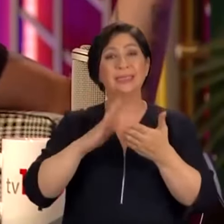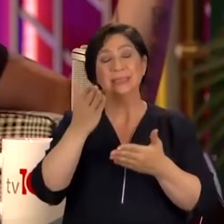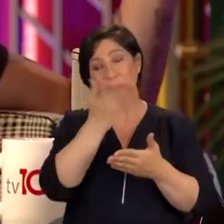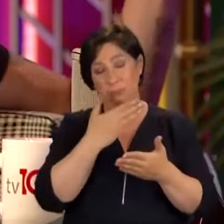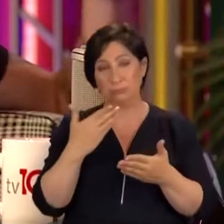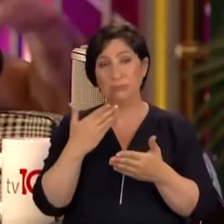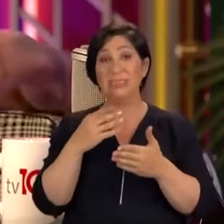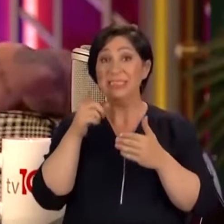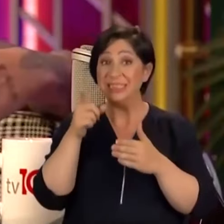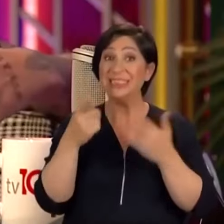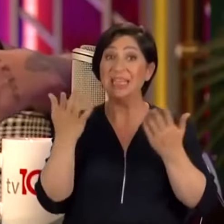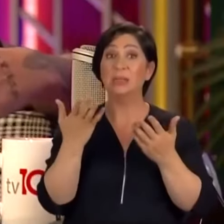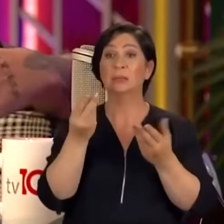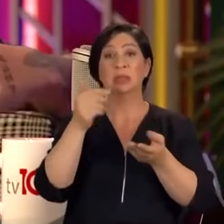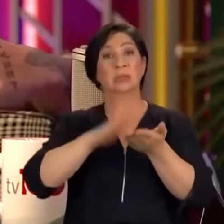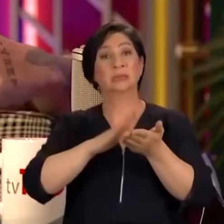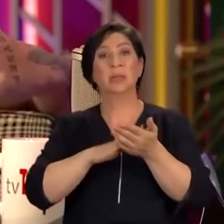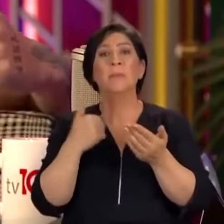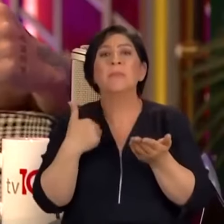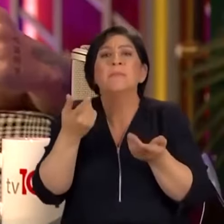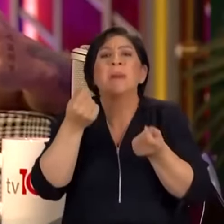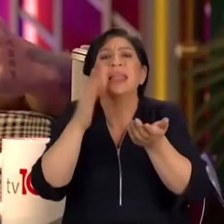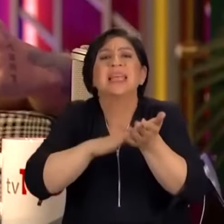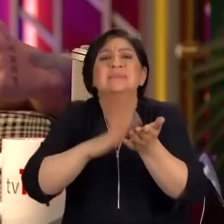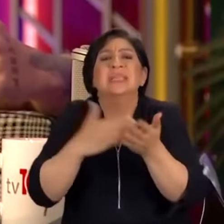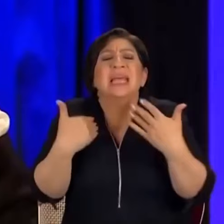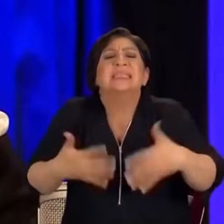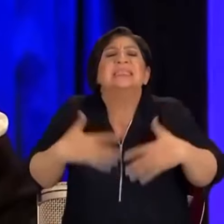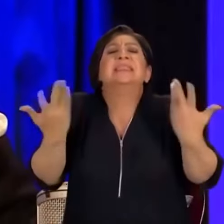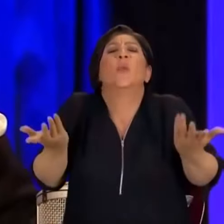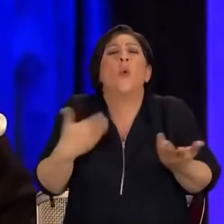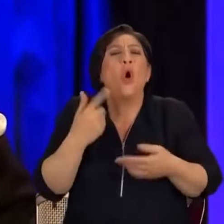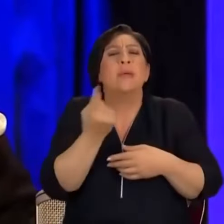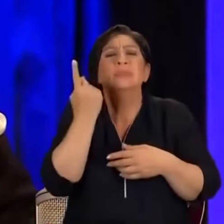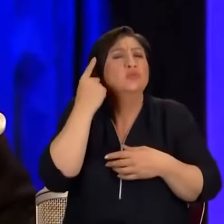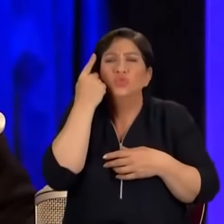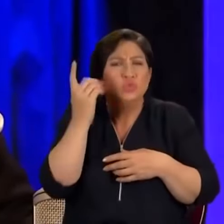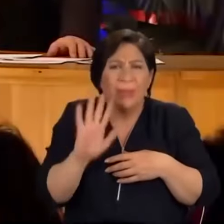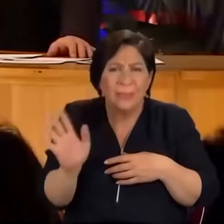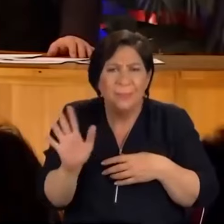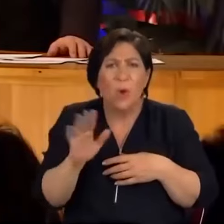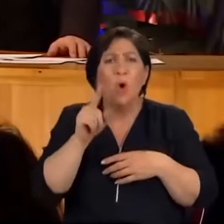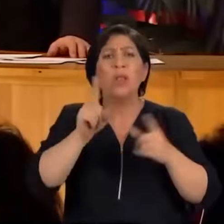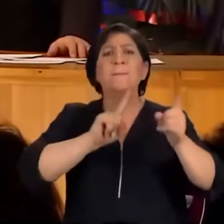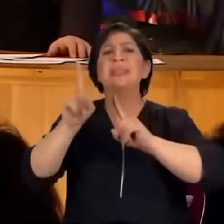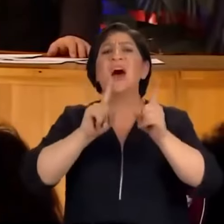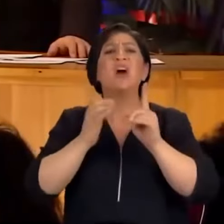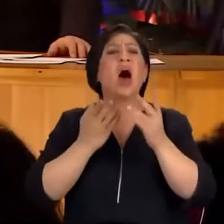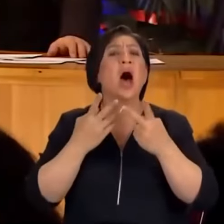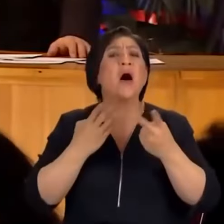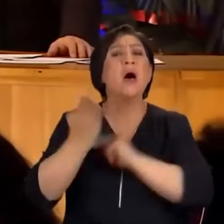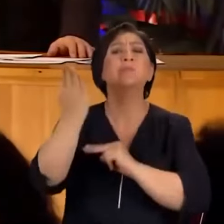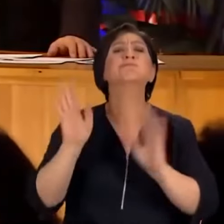E siz de herkes de niye tazminat Benim de tazminatla alakam yok hiç öyle bir şey de düşünmedim Öyle bir dava da